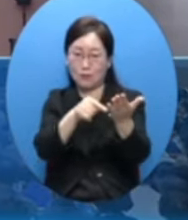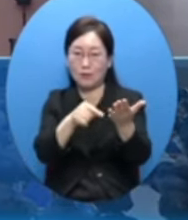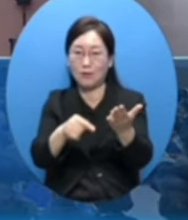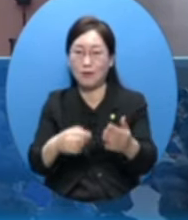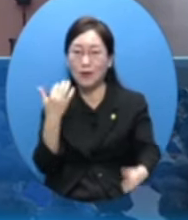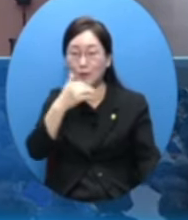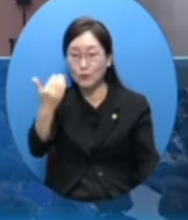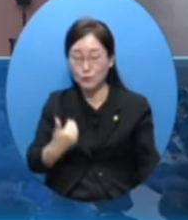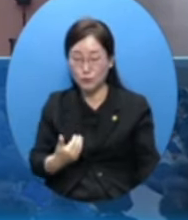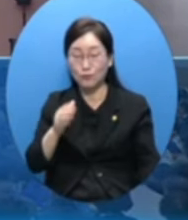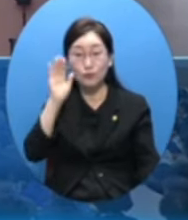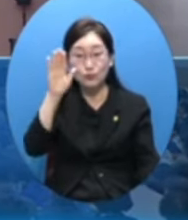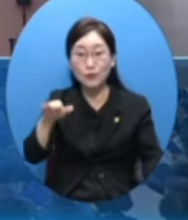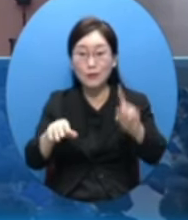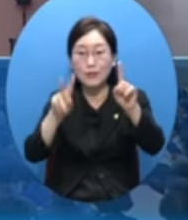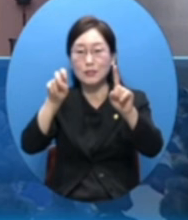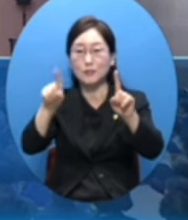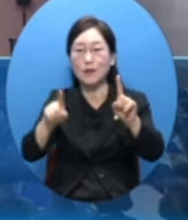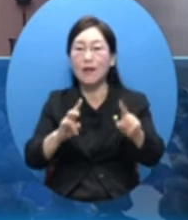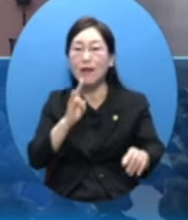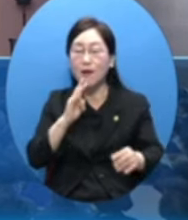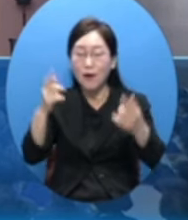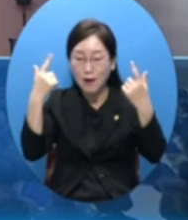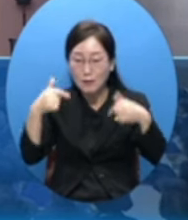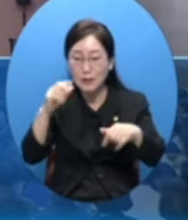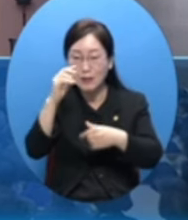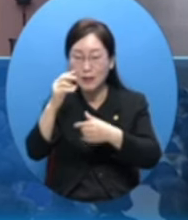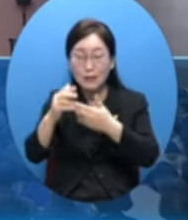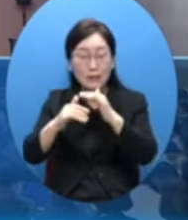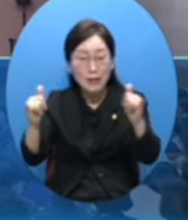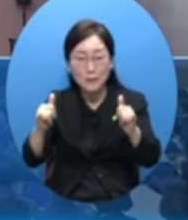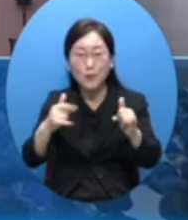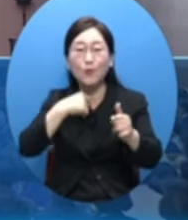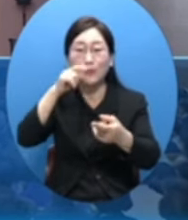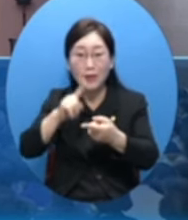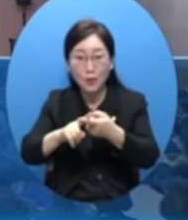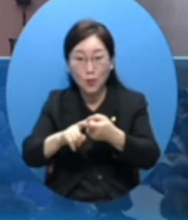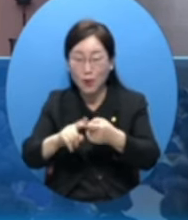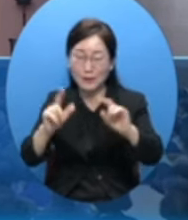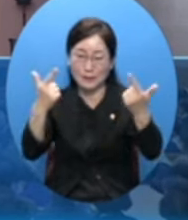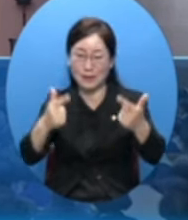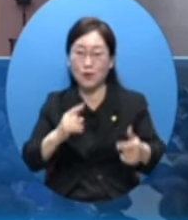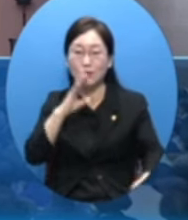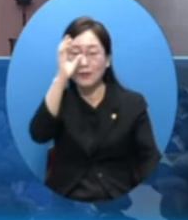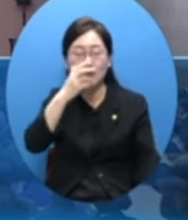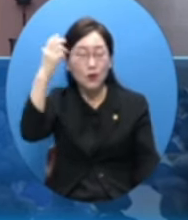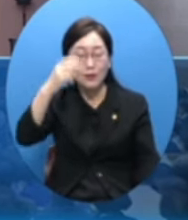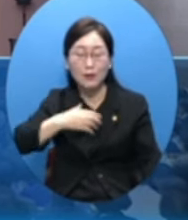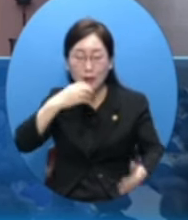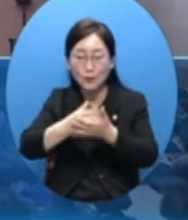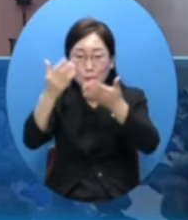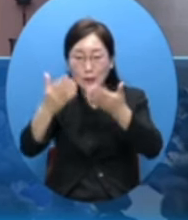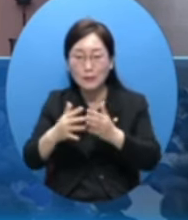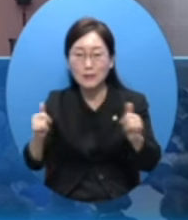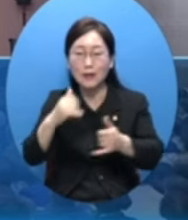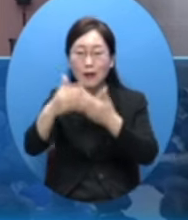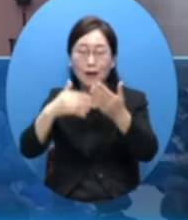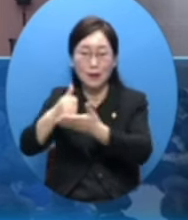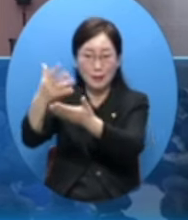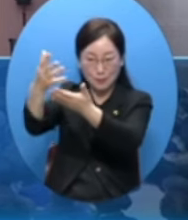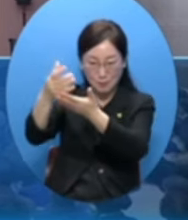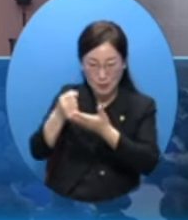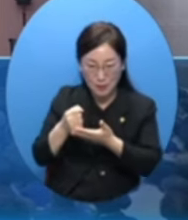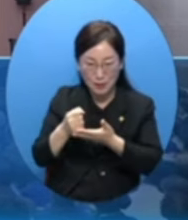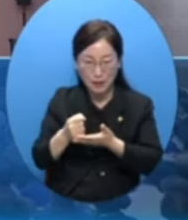1장 21절을 말씀합니다. 예언은 언제든지 사람의 뜻으로 낸 것이 아니오 오직 성령의 감동하심을 받은 사람들이 하나님께 받아